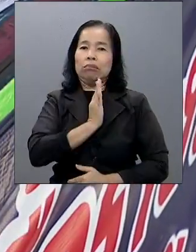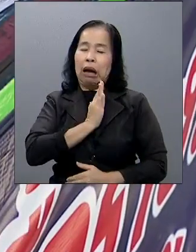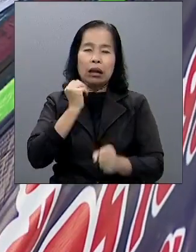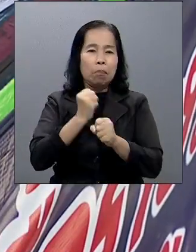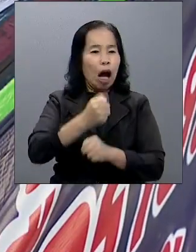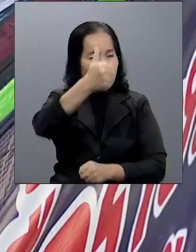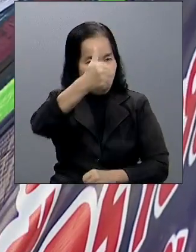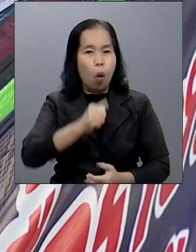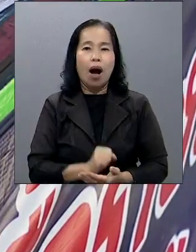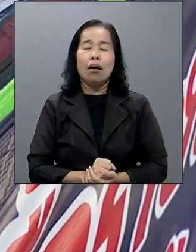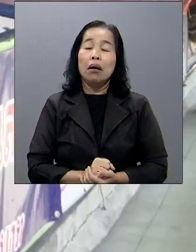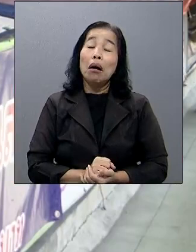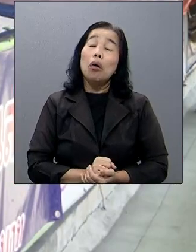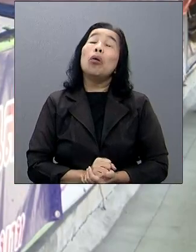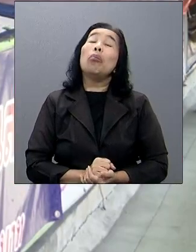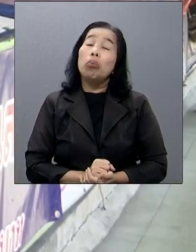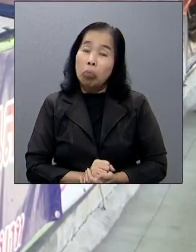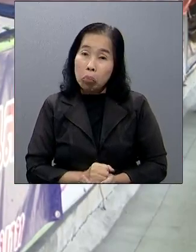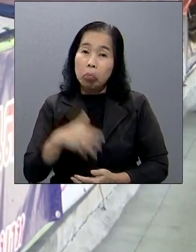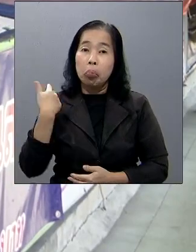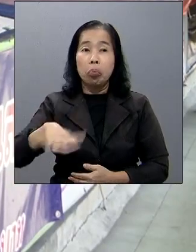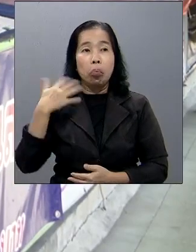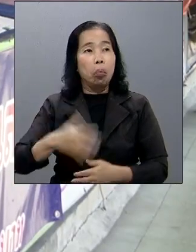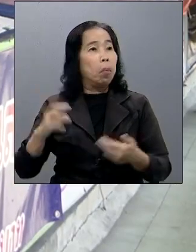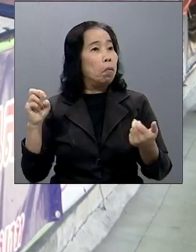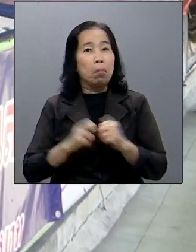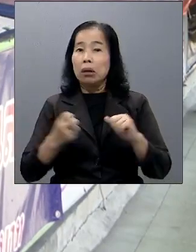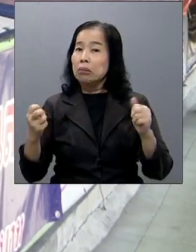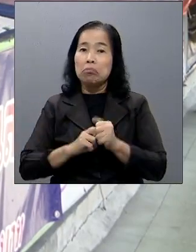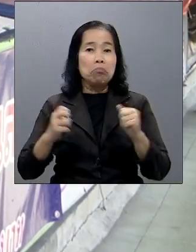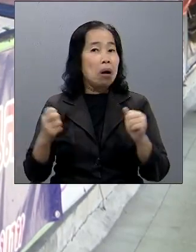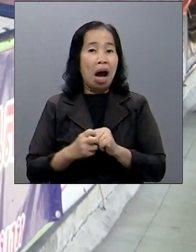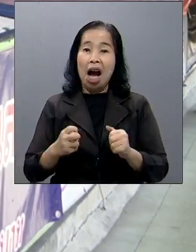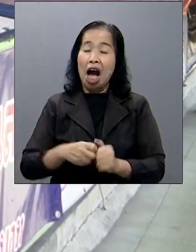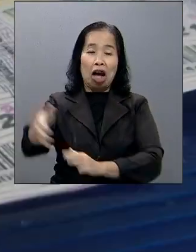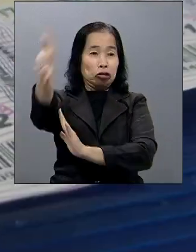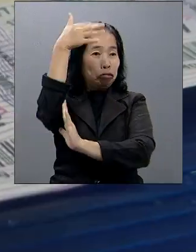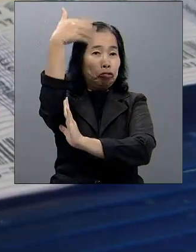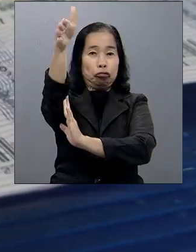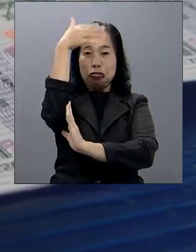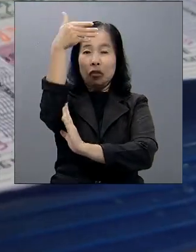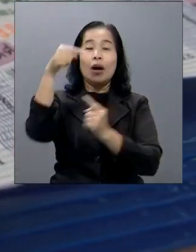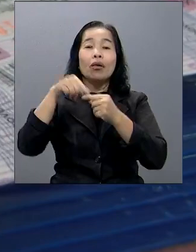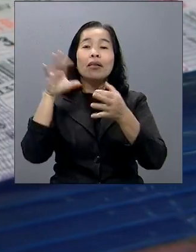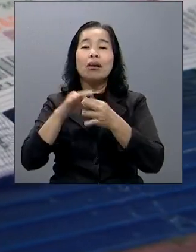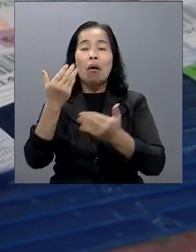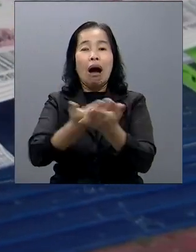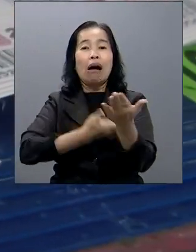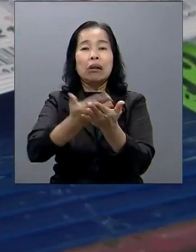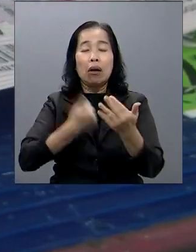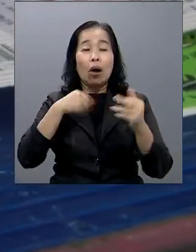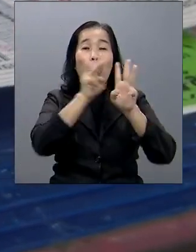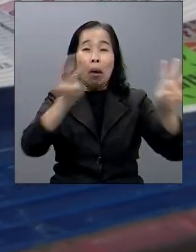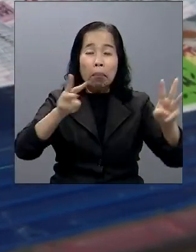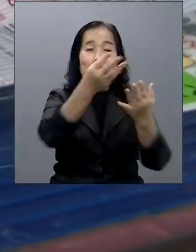ถือว่าเป็นปัญหาวาระแห่งชาติอยู่นะคะคุณผู้ชมคะเรื่องของการค้าสลากเนี่ยและยิ่งตอนนี้มีแบบออนไลน์เข้ามานี่น